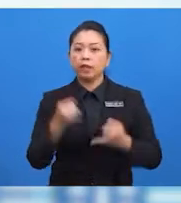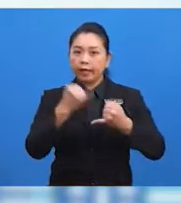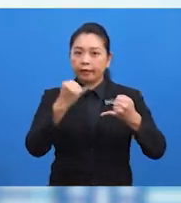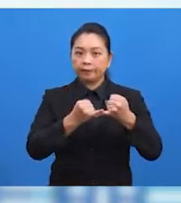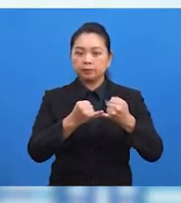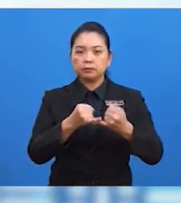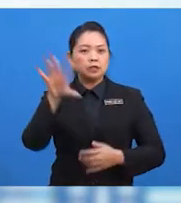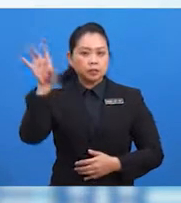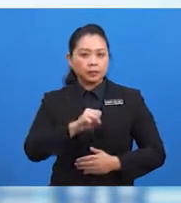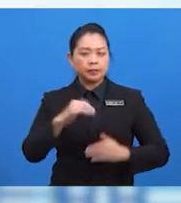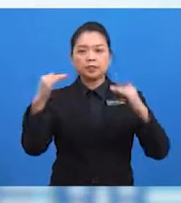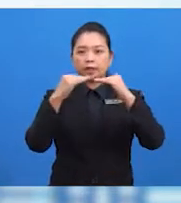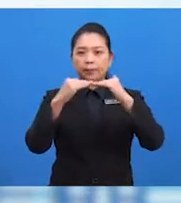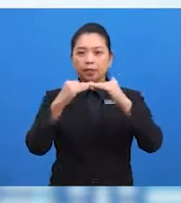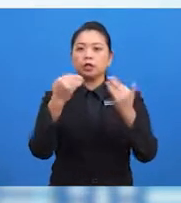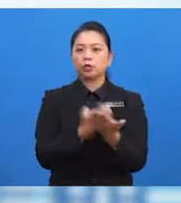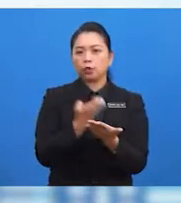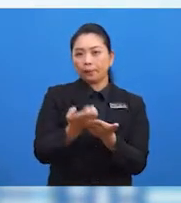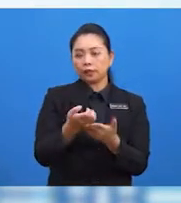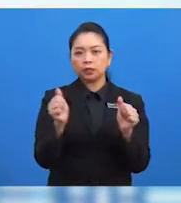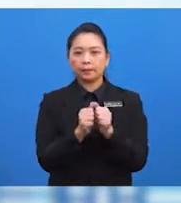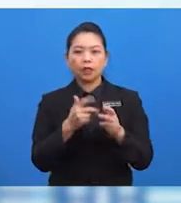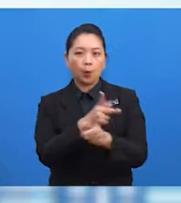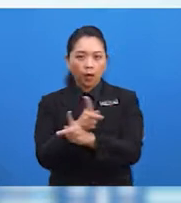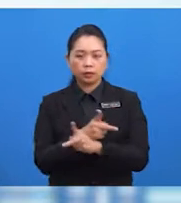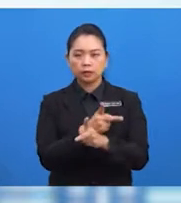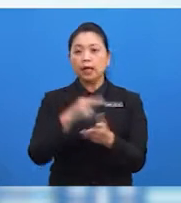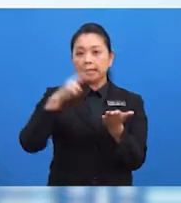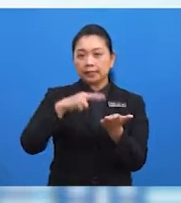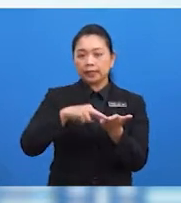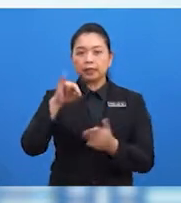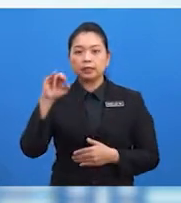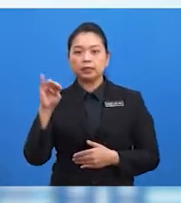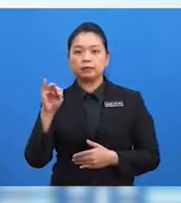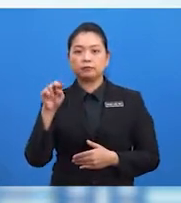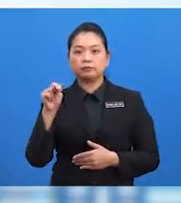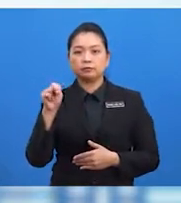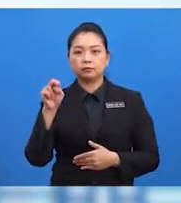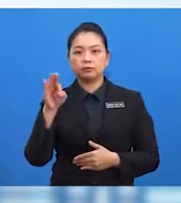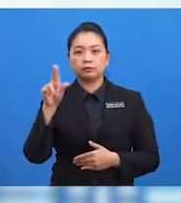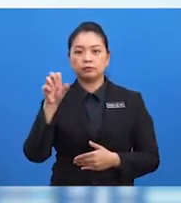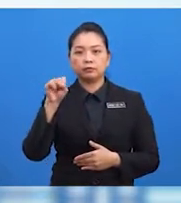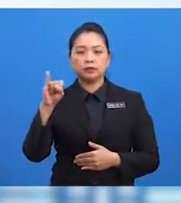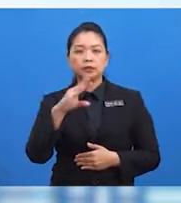sekali, untuk mencapai kestabilan ekonomi dengan mengawal kadar inflasi dan pengangguran.